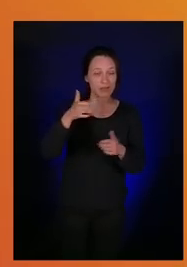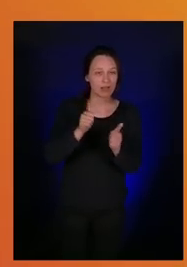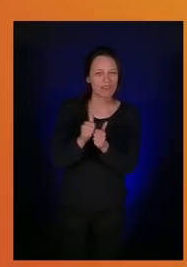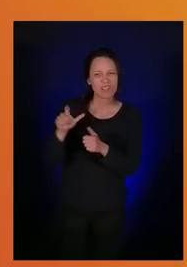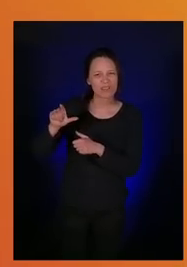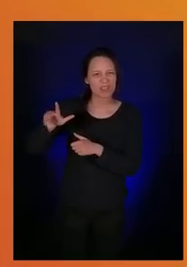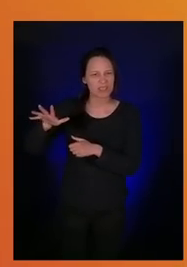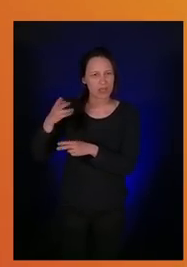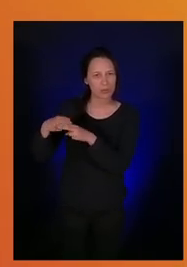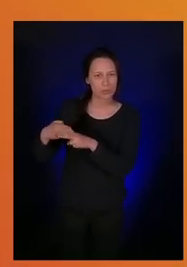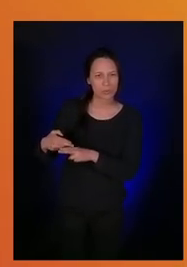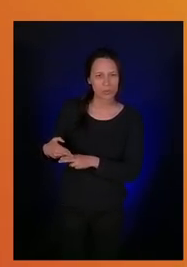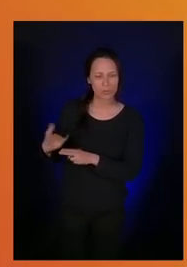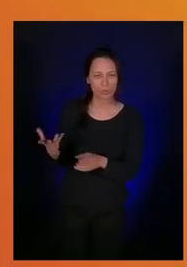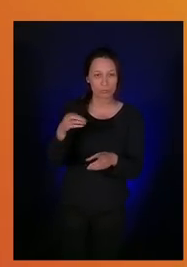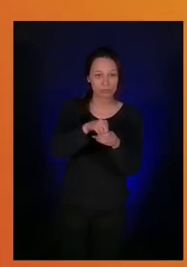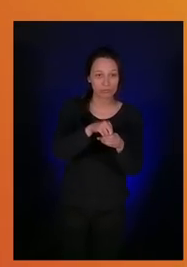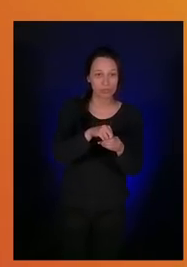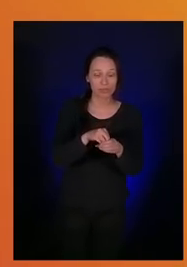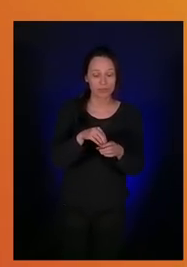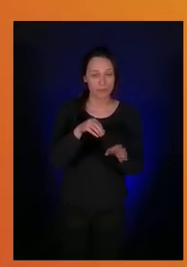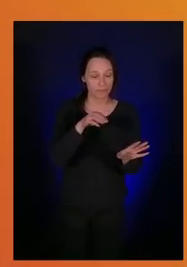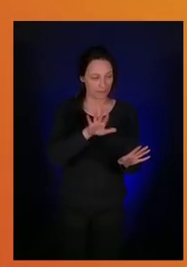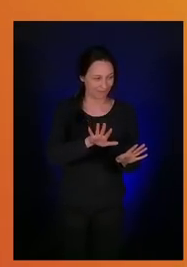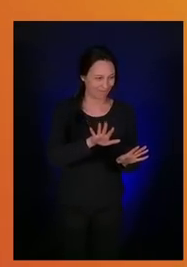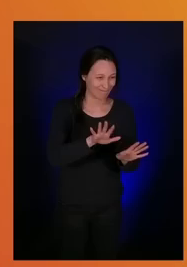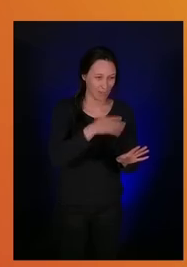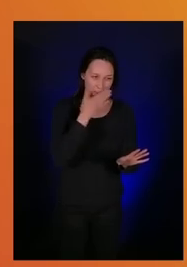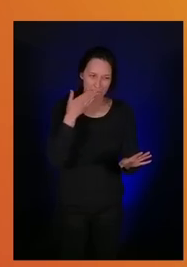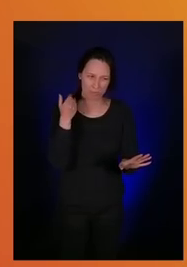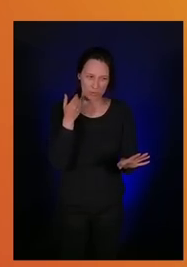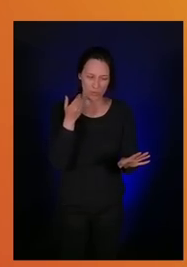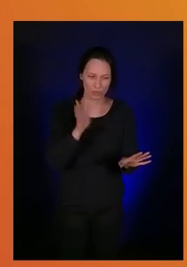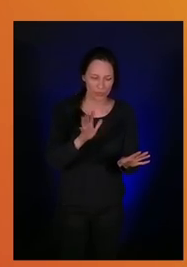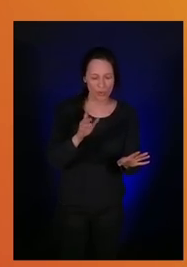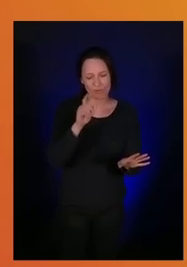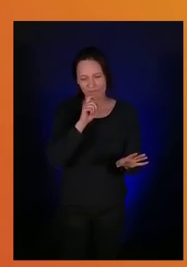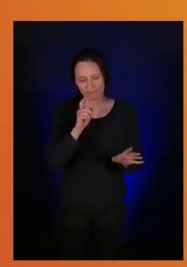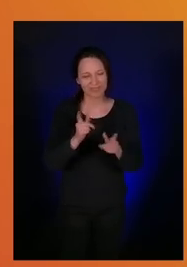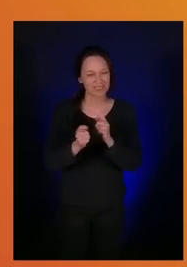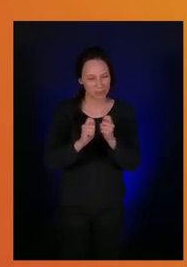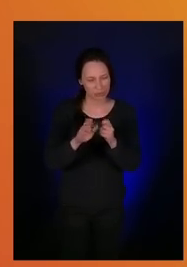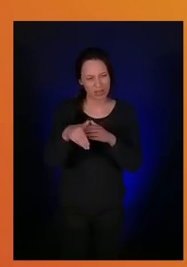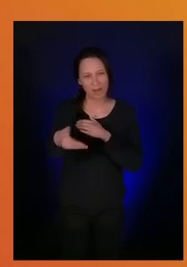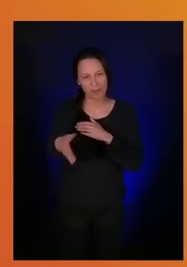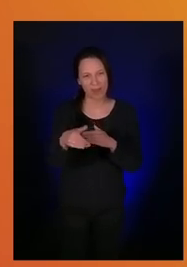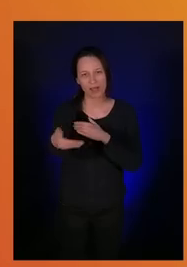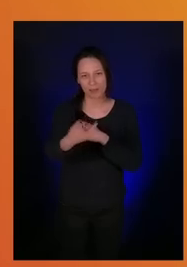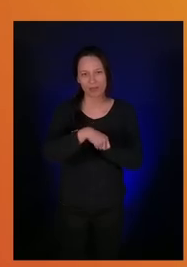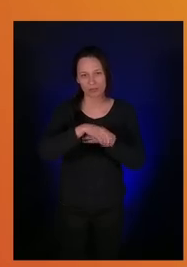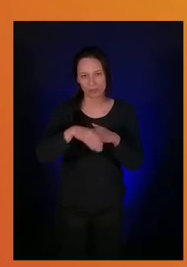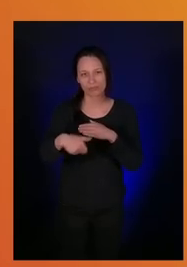Je te propose qu'on reste vraiment sur l'ordre du jour de cet après-midi, sur les trois rapports qui ont été présentés. Ça fera l'objet d'une discussion, camarade, dans la semaine. Très bien. Donc,